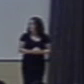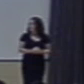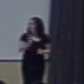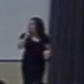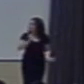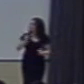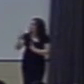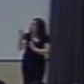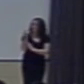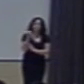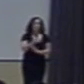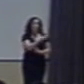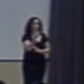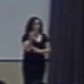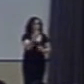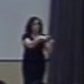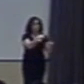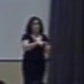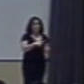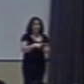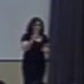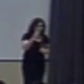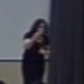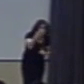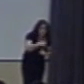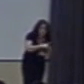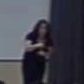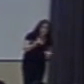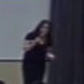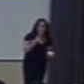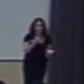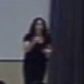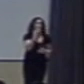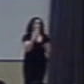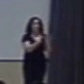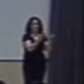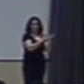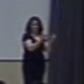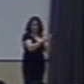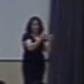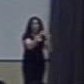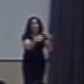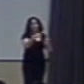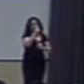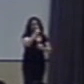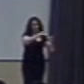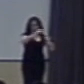Veiem que hi ha uns mitjans com... no sé si es veu gaire bé... les revistes hi ha canvis per les edats,